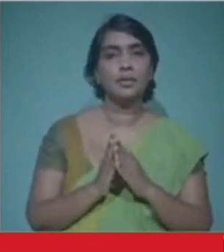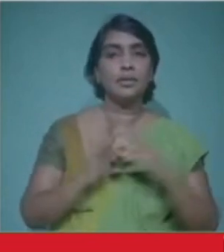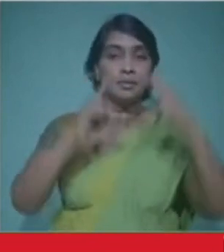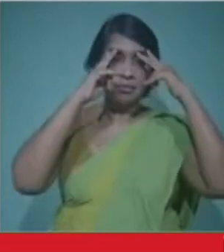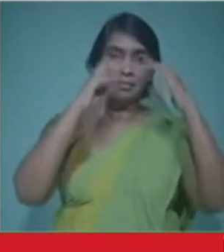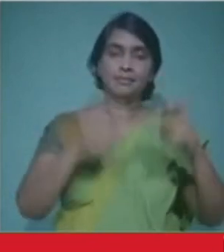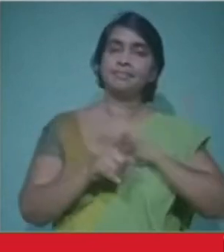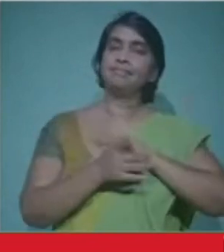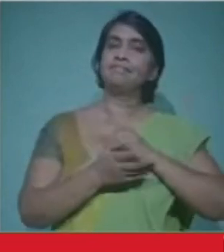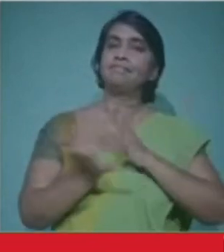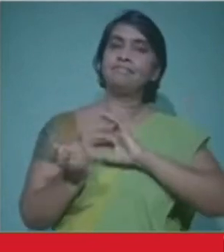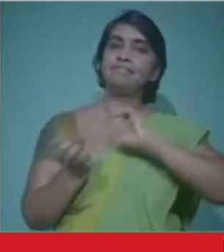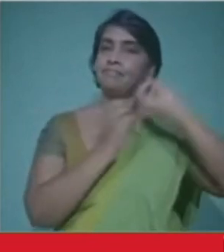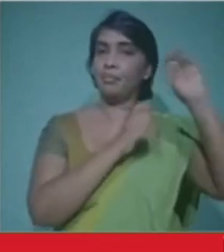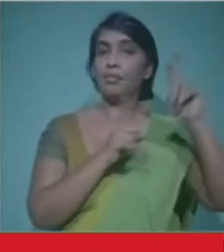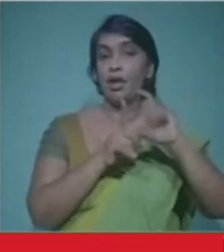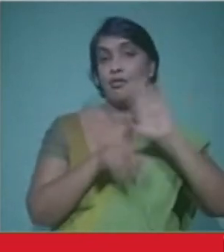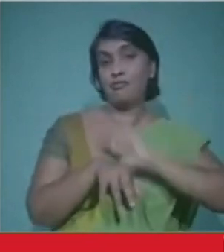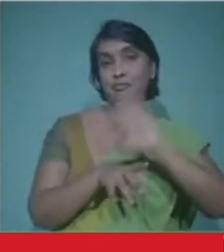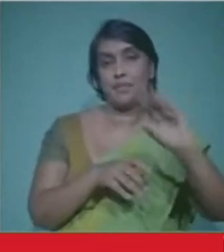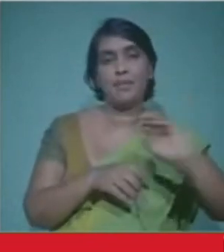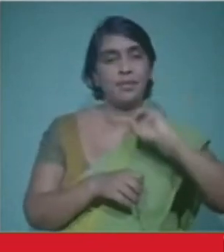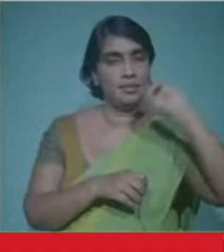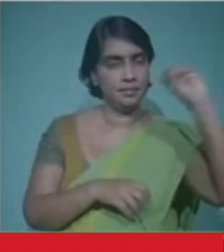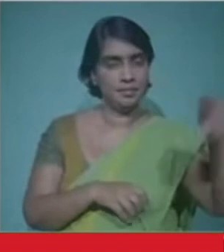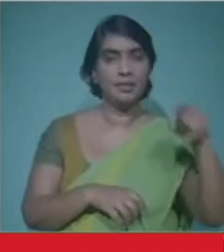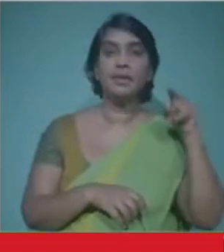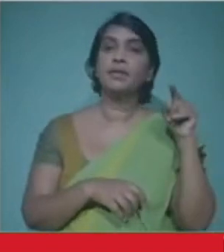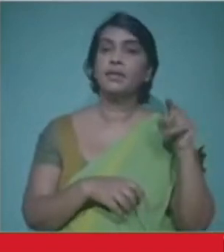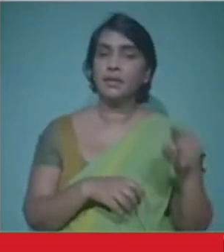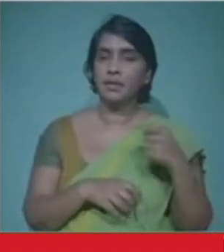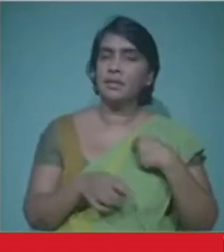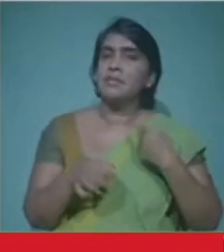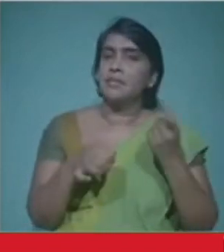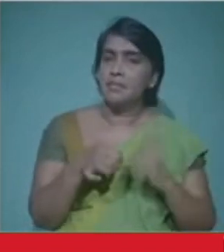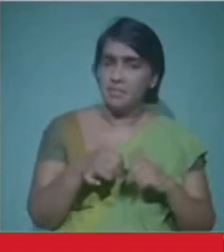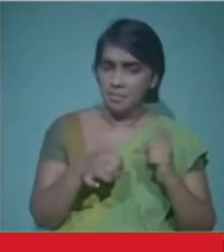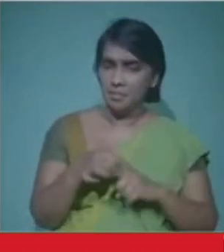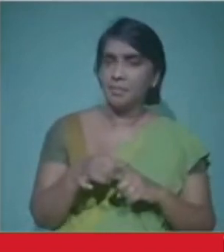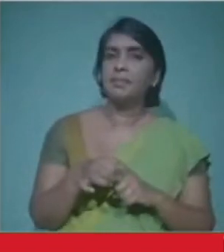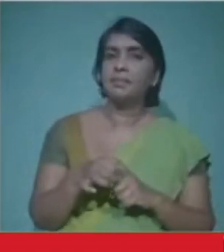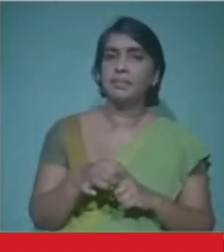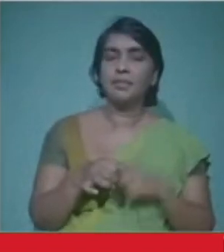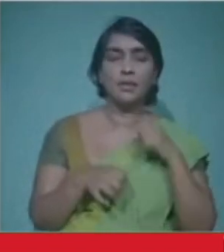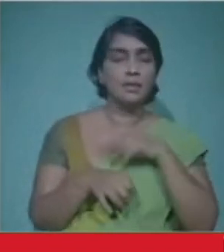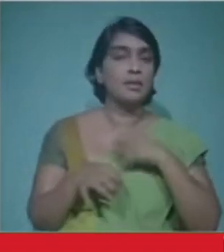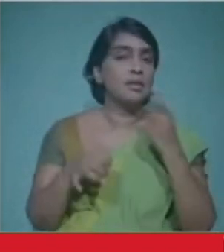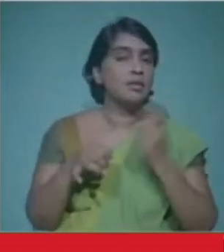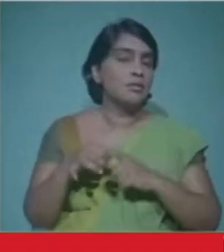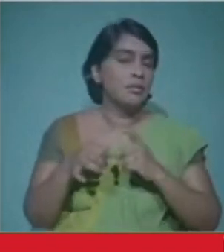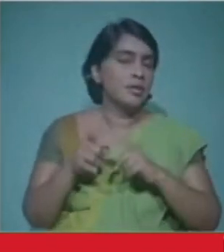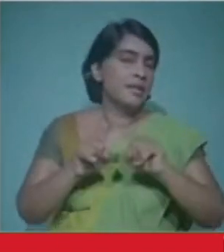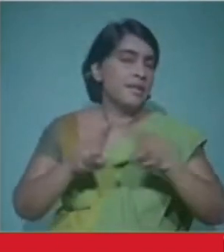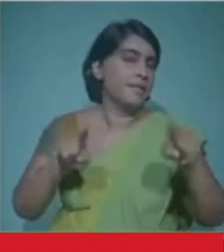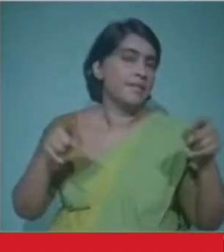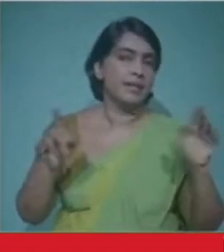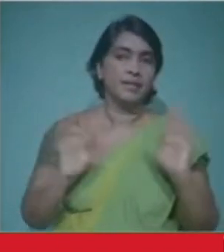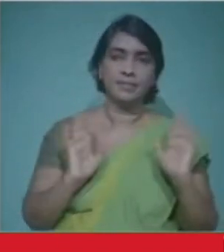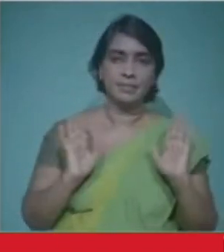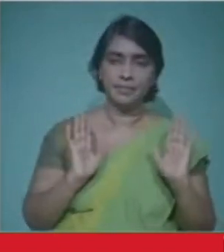එක්සත් අරාබි එමීර් රාජ්‍යයට නැත්නම් ඩුබායි වලට. මේ සම්බන්ධව මම ප්‍රශ්න කරා. මේ ගැන ප්‍රශ්න කරේ වෙන මොකුත් හින්දා නෙමෙයි